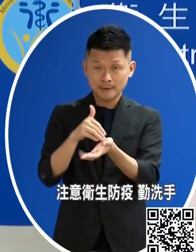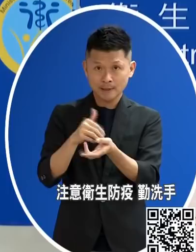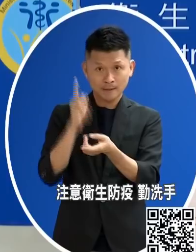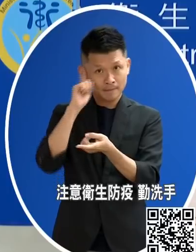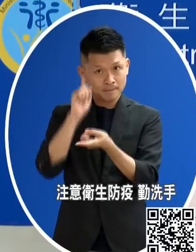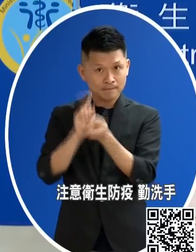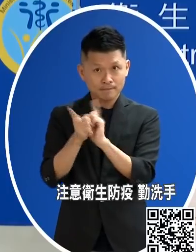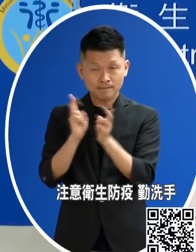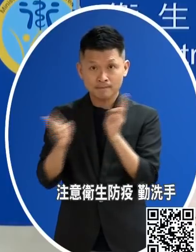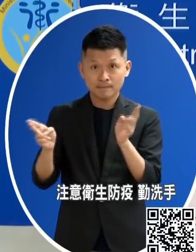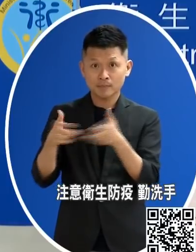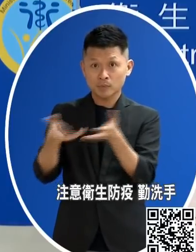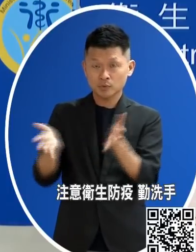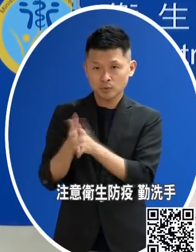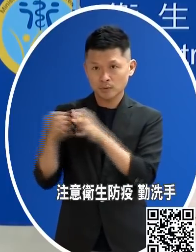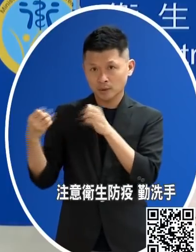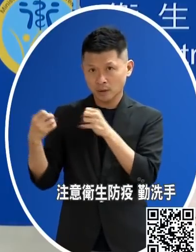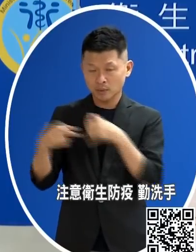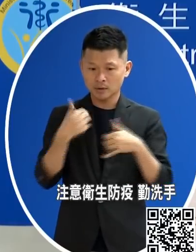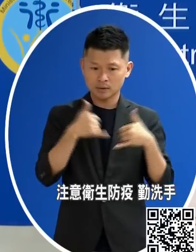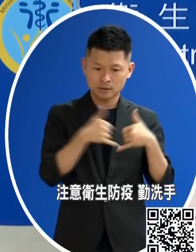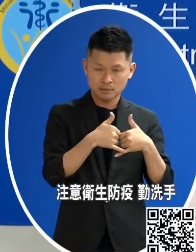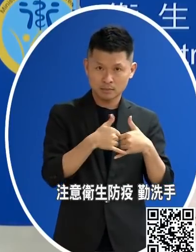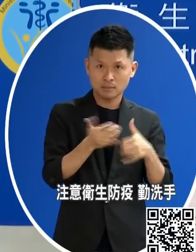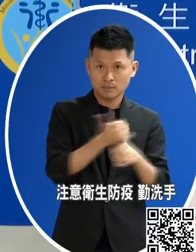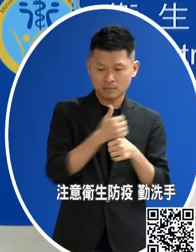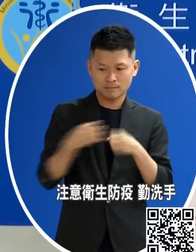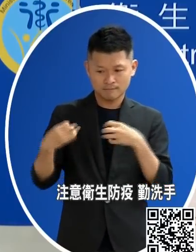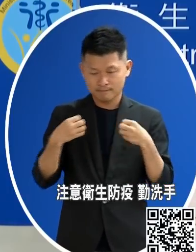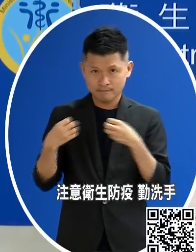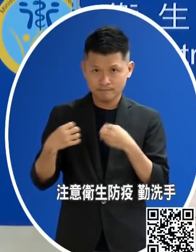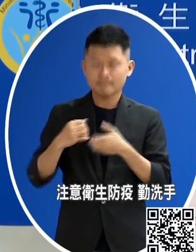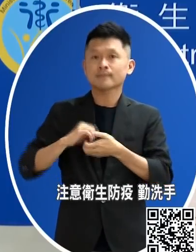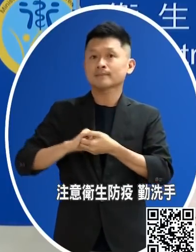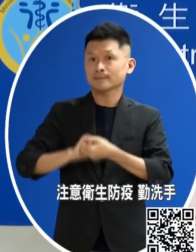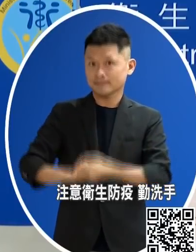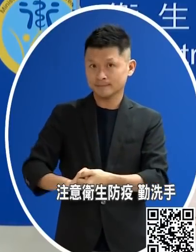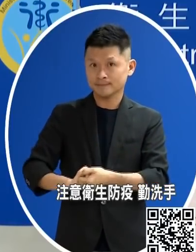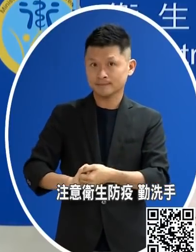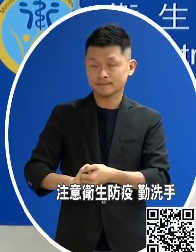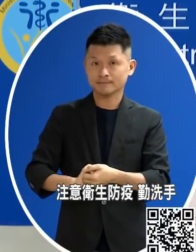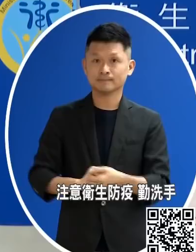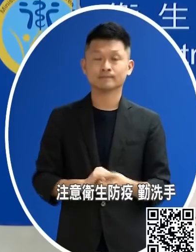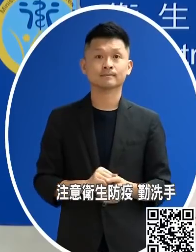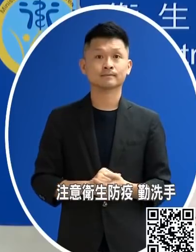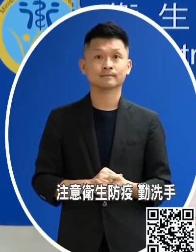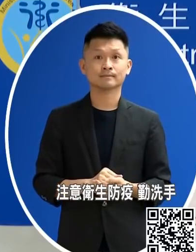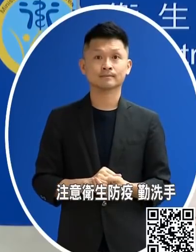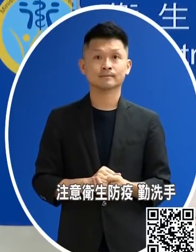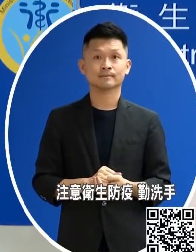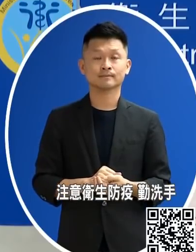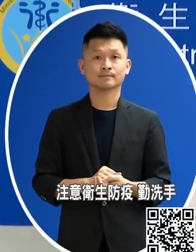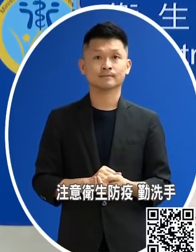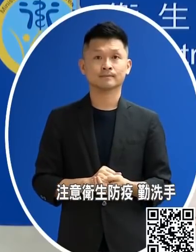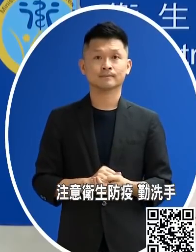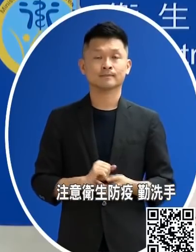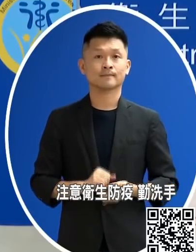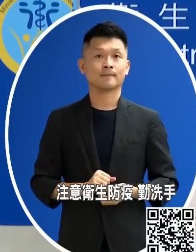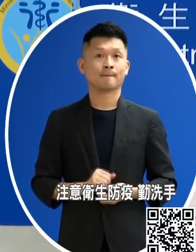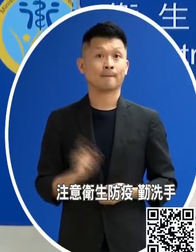应变组的讨论跟健保的一个讨论以后，那会有一个所谓的一个医令码，然后让这